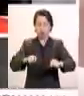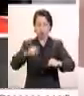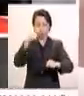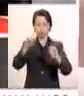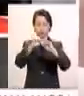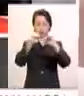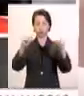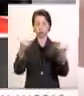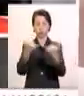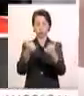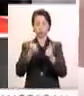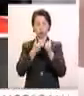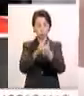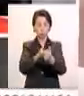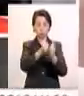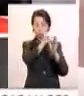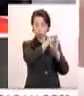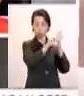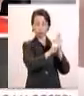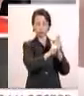kepada syarikat yang memenuhi syarat.